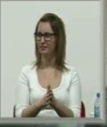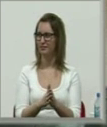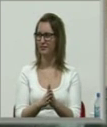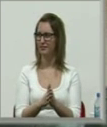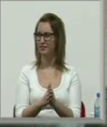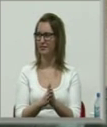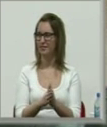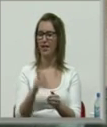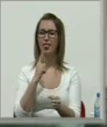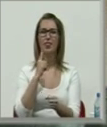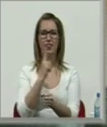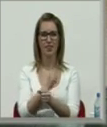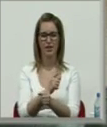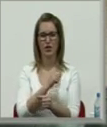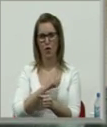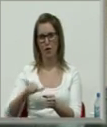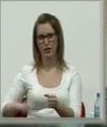zdecydować się na rozwiązanie